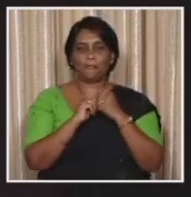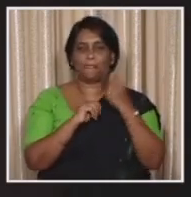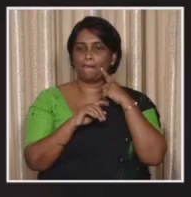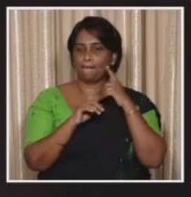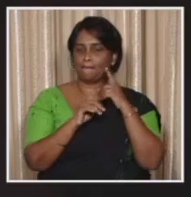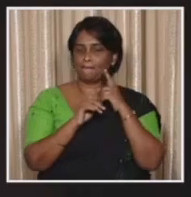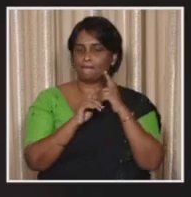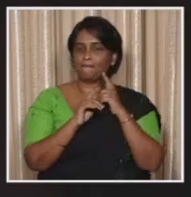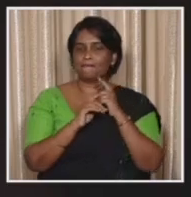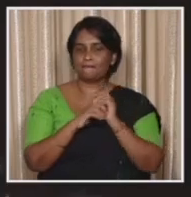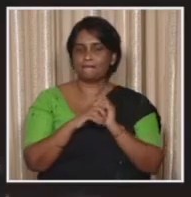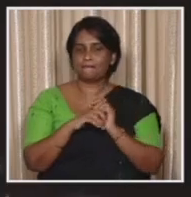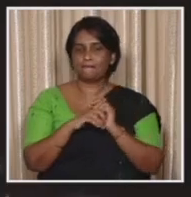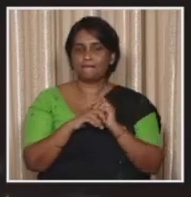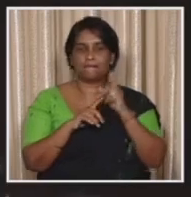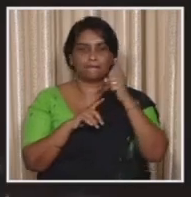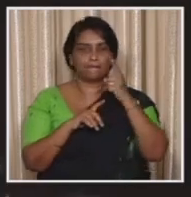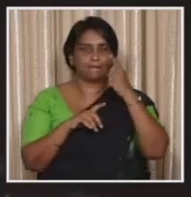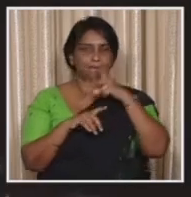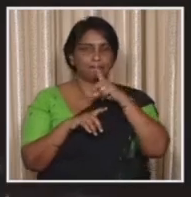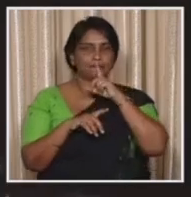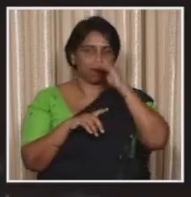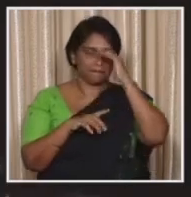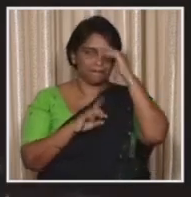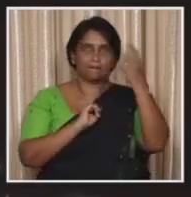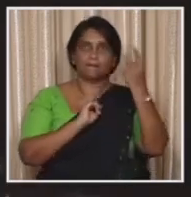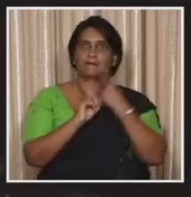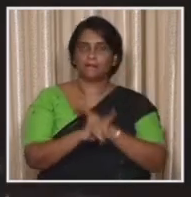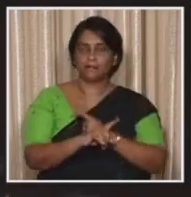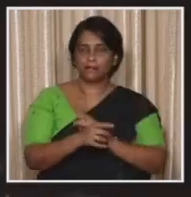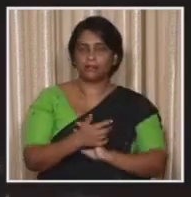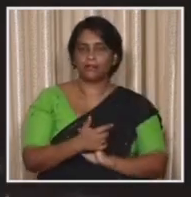ආසනයේ order please deputy speaker will take the chair.